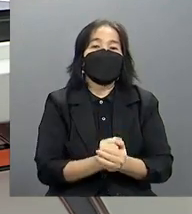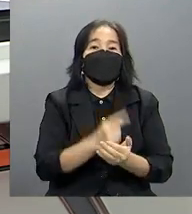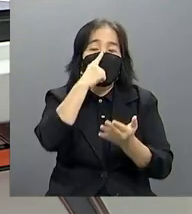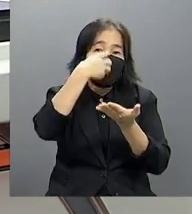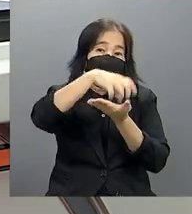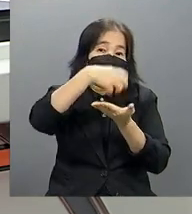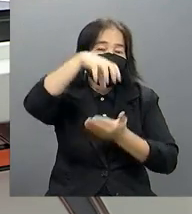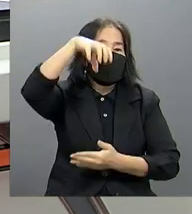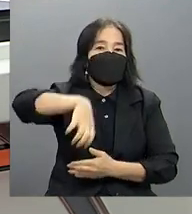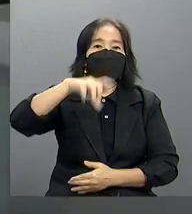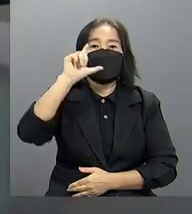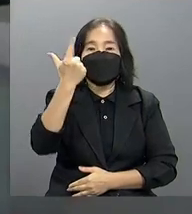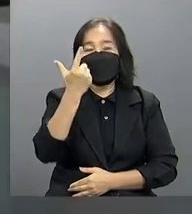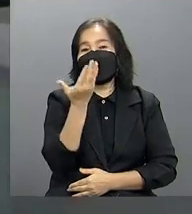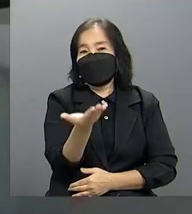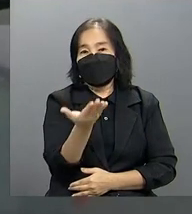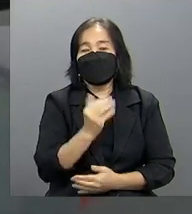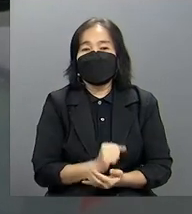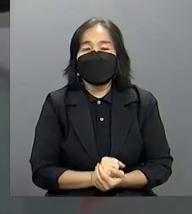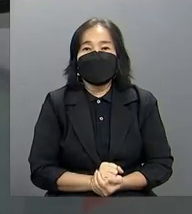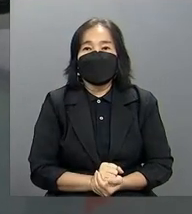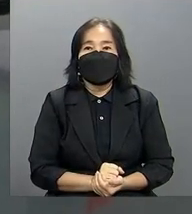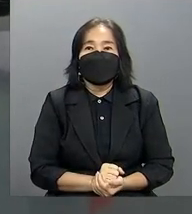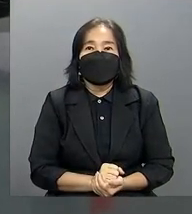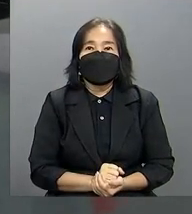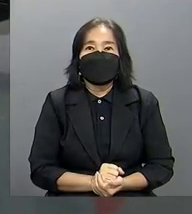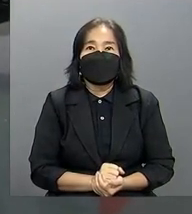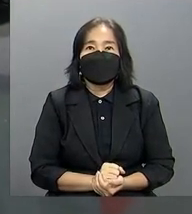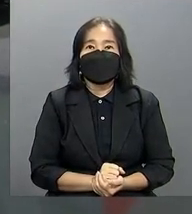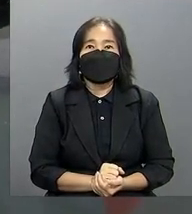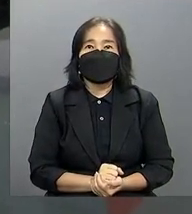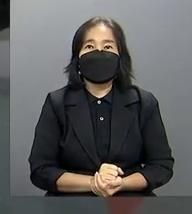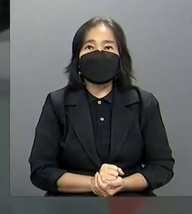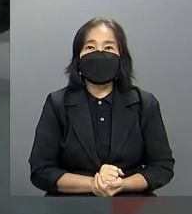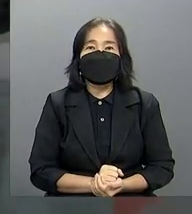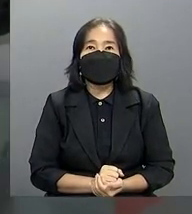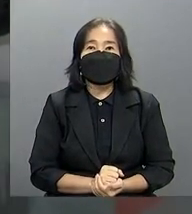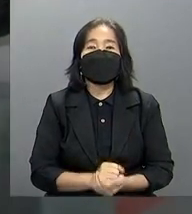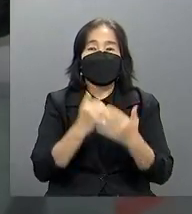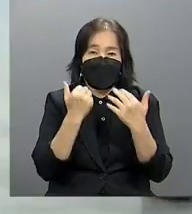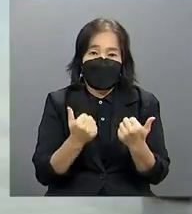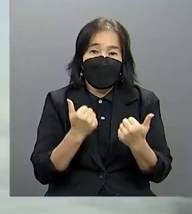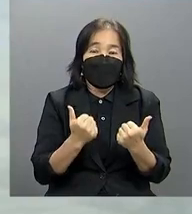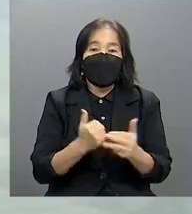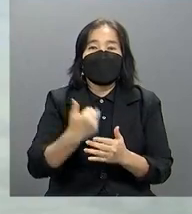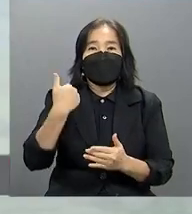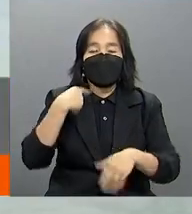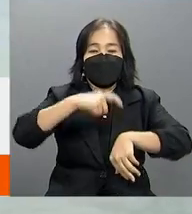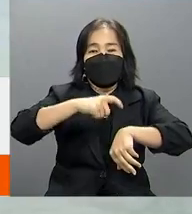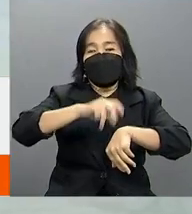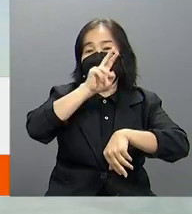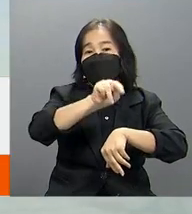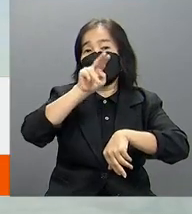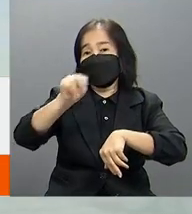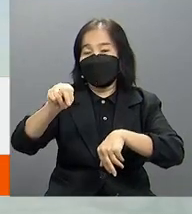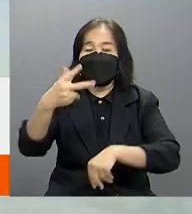ธ์รายงานสดมาจากเมืองทองธานีค่ะคุณจิรพรคะแม้ว่าจะมีการนัดฉีดวัคซีนต่อวันมากถึง 20,000